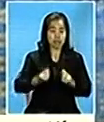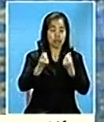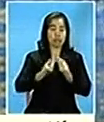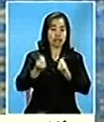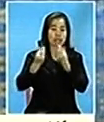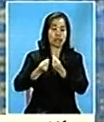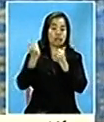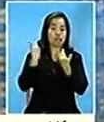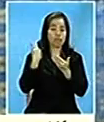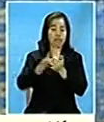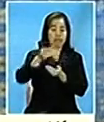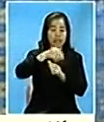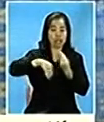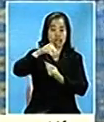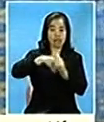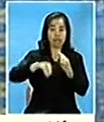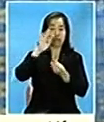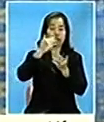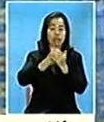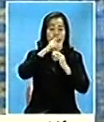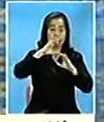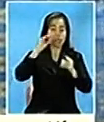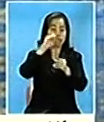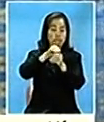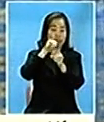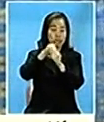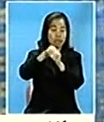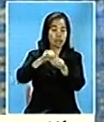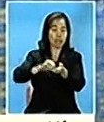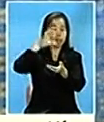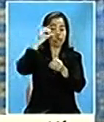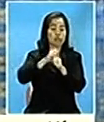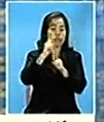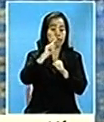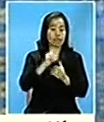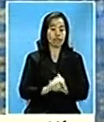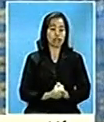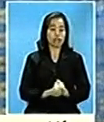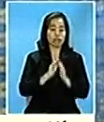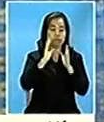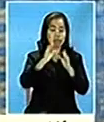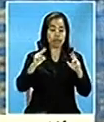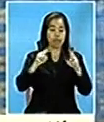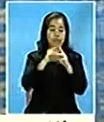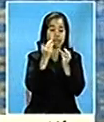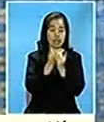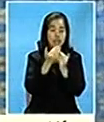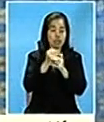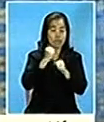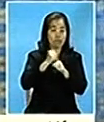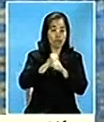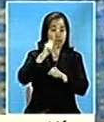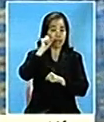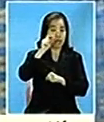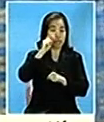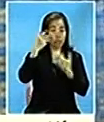งก็มีเดือนนึงก็มีเดือนนึงก็มีและรัฐยังสมทบให้อีกในอนาคตขอให้กระทรวงการคลังได้ไปเร่งรัดดำเนินการกอง